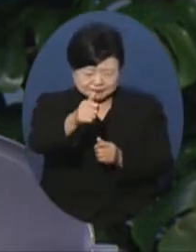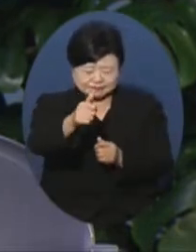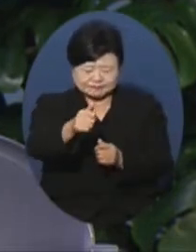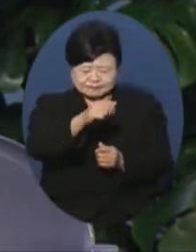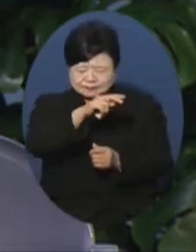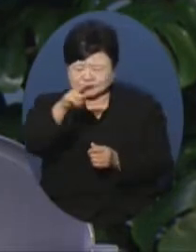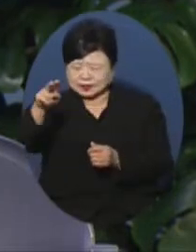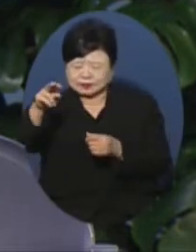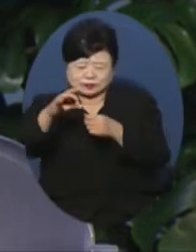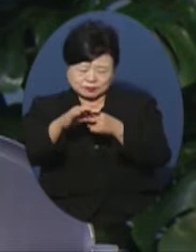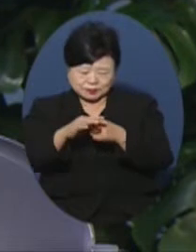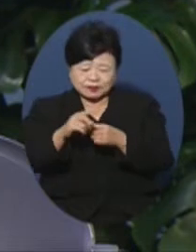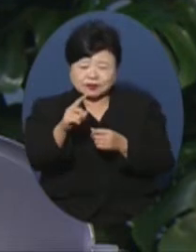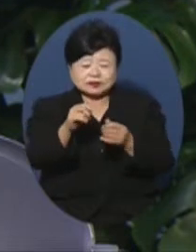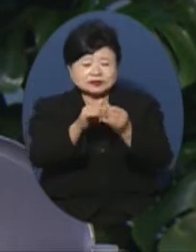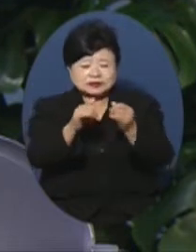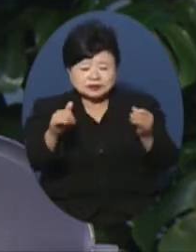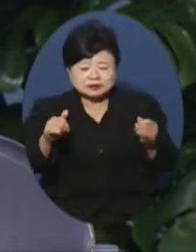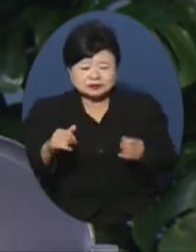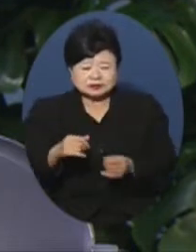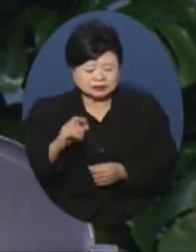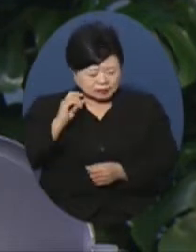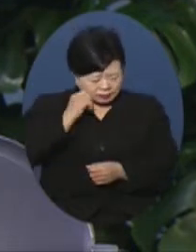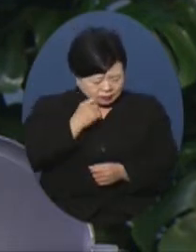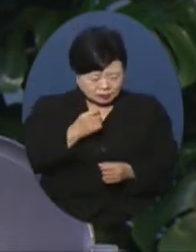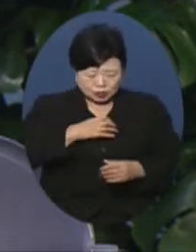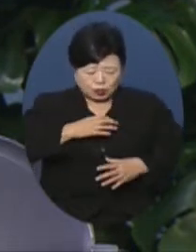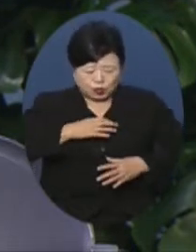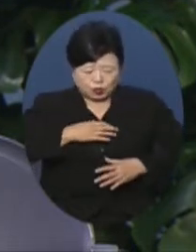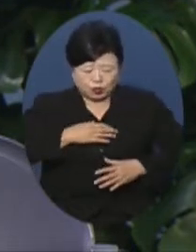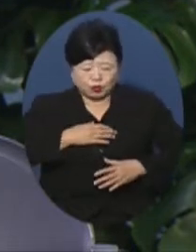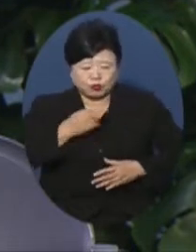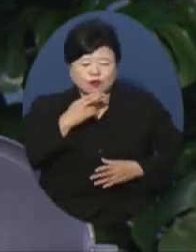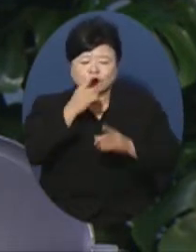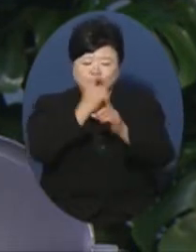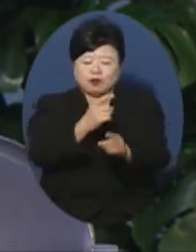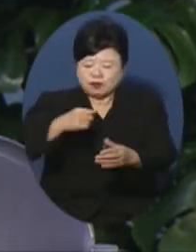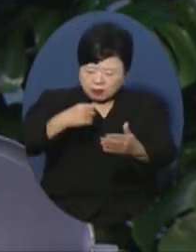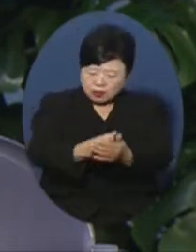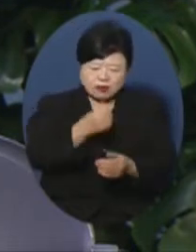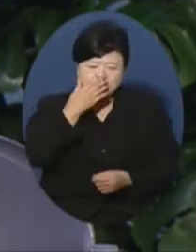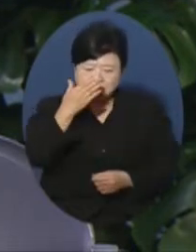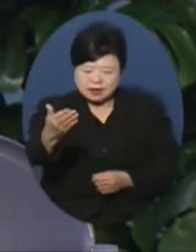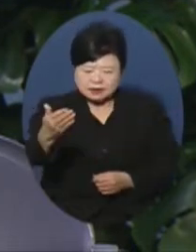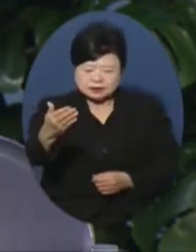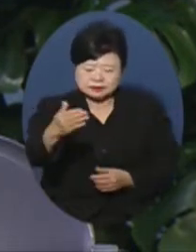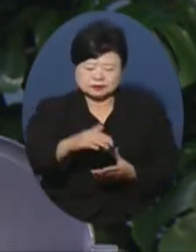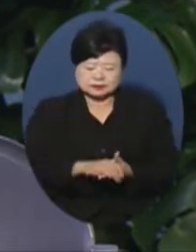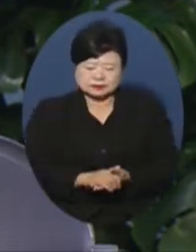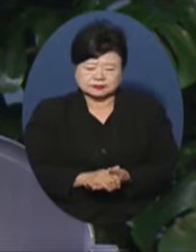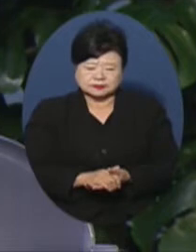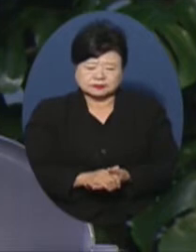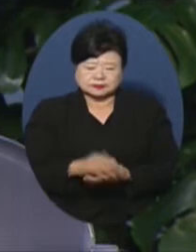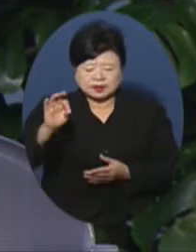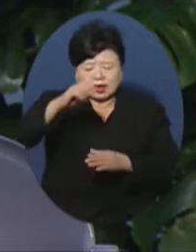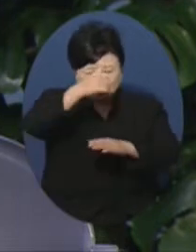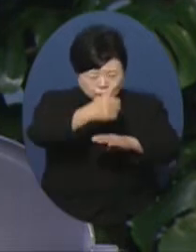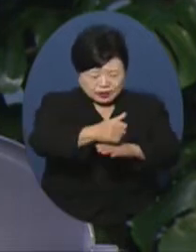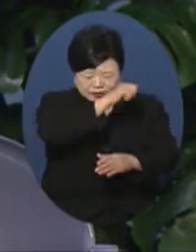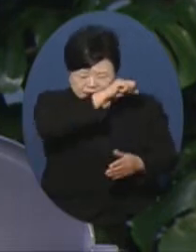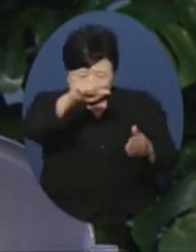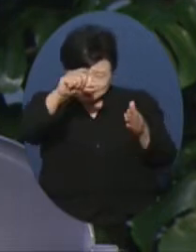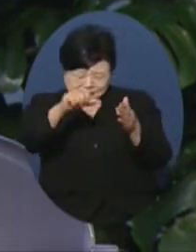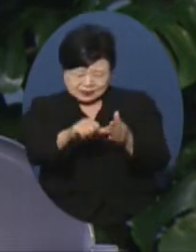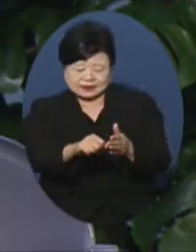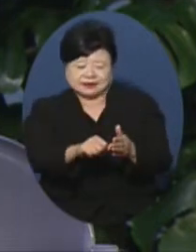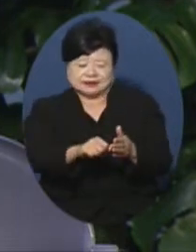하나님을 바라보면 어떤 상황에서도 두려움을 이기고 담대할 수 있습니다. 다윗의